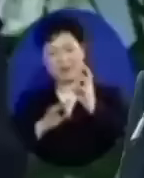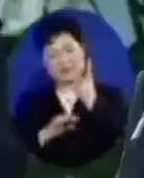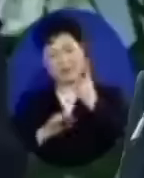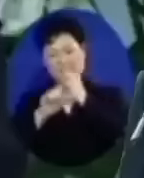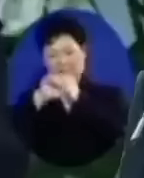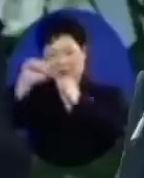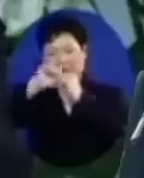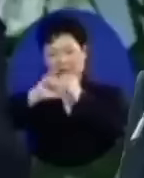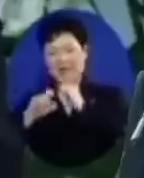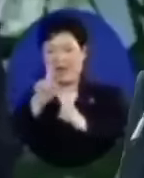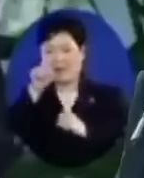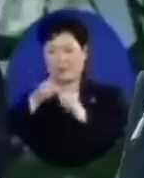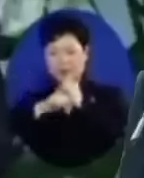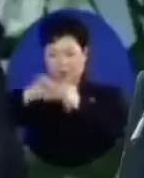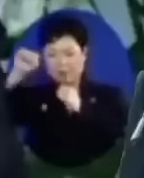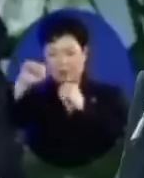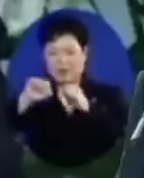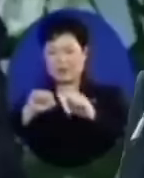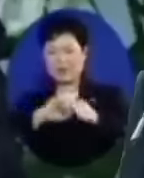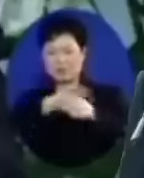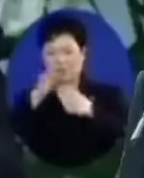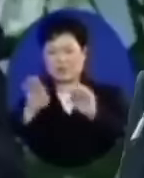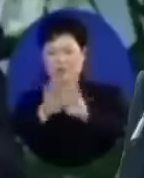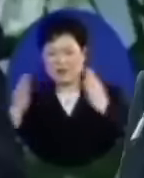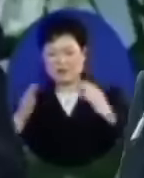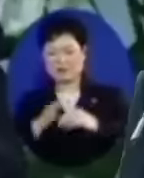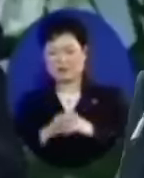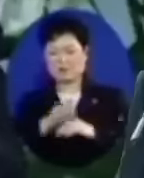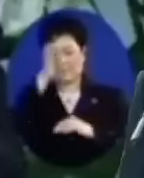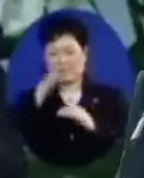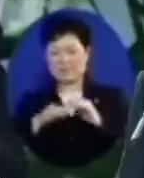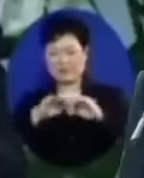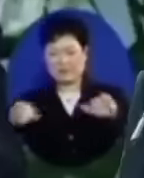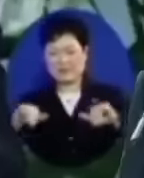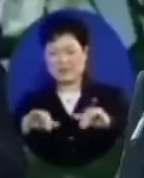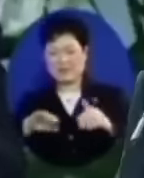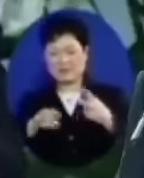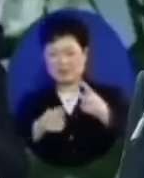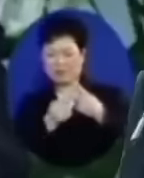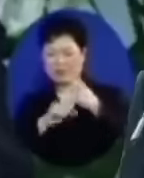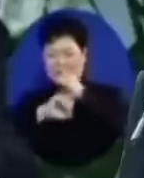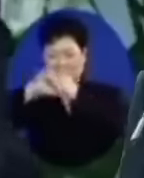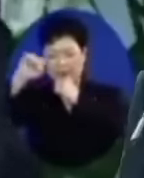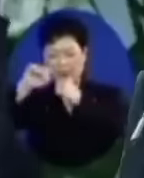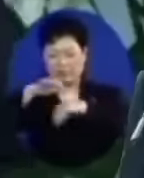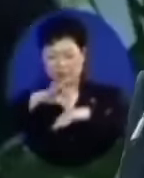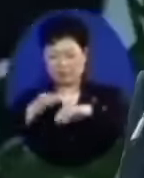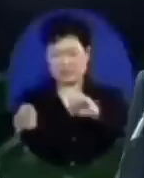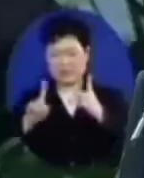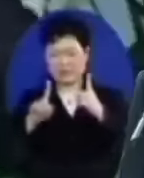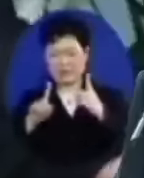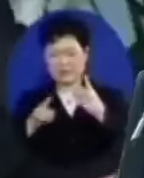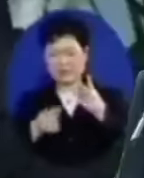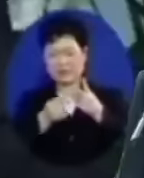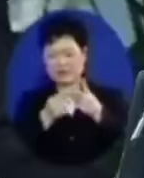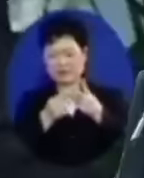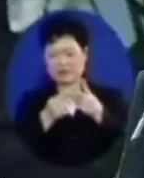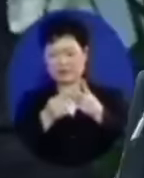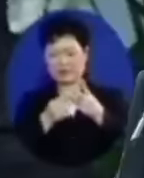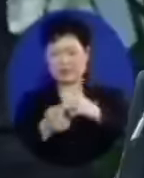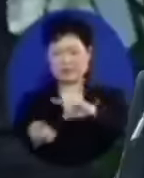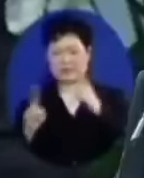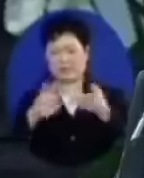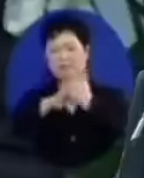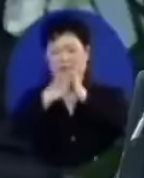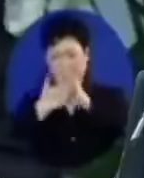한 번 나팔을 부으면 무덤이 갈라지고 두 번 나팔을 부으면 시체들이 일어나고 세 번 나팔을 부으면 살아서 변화되어 버립니다.